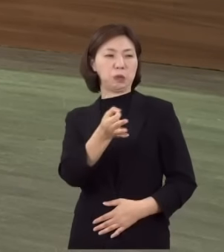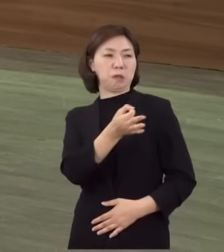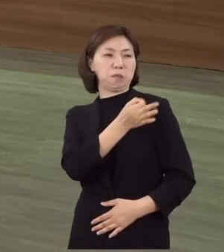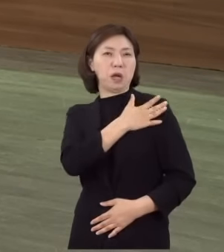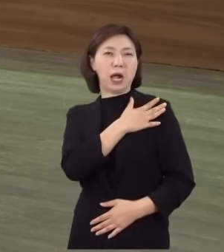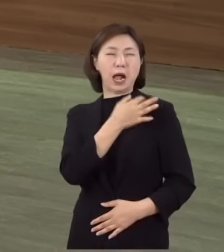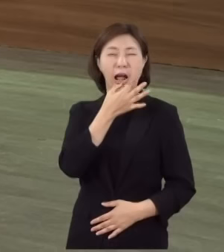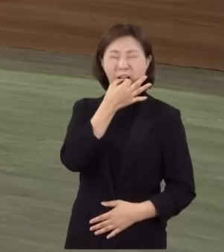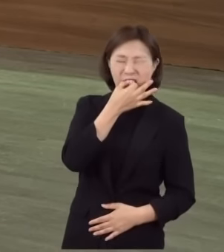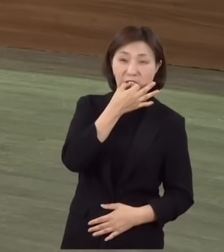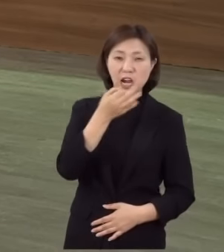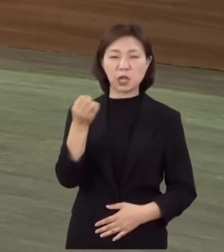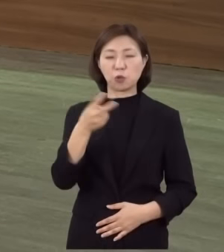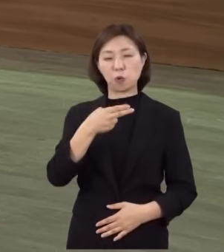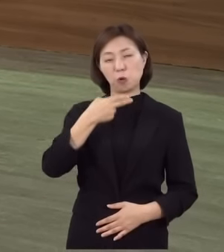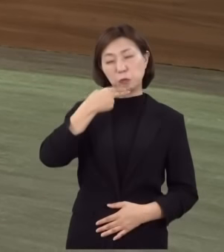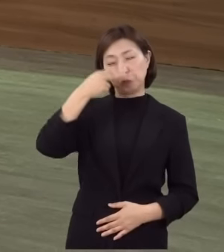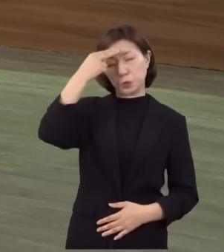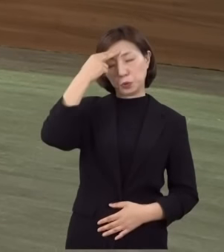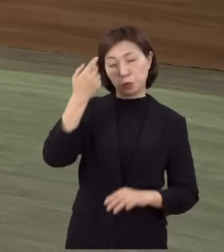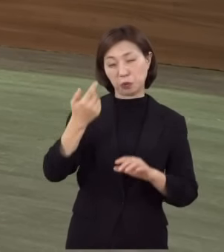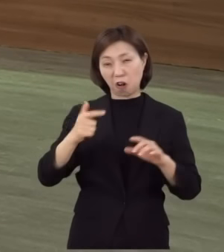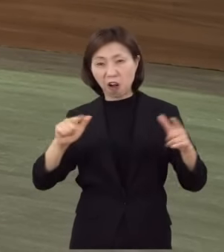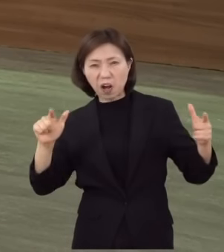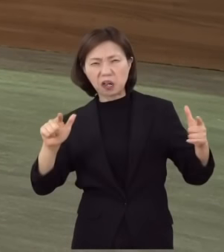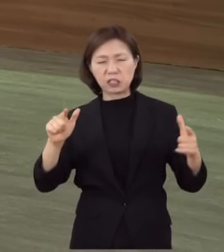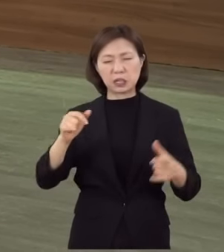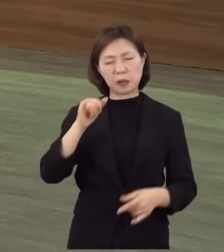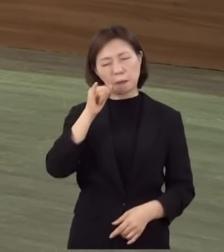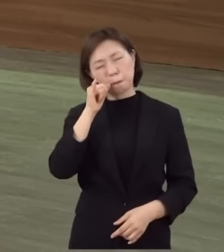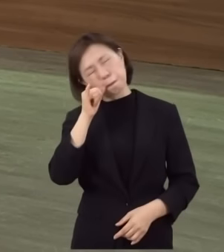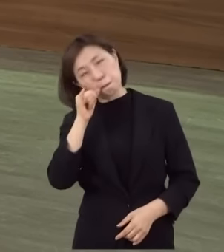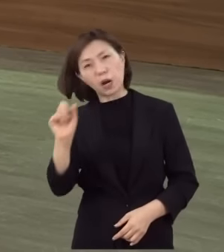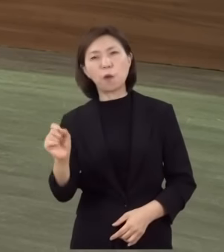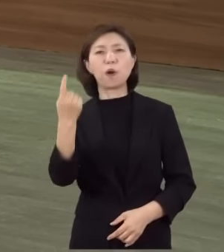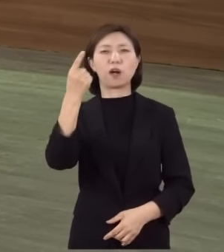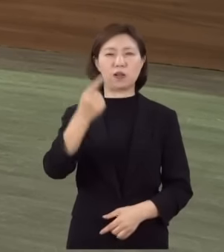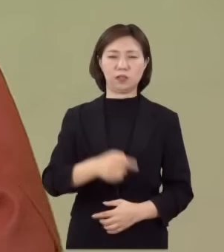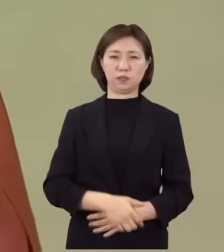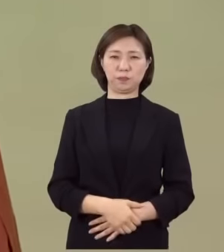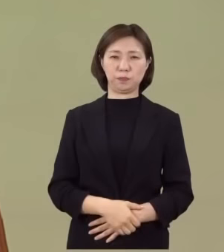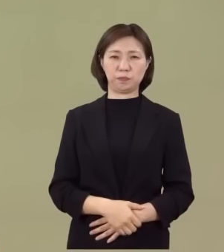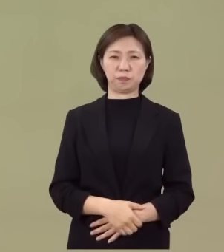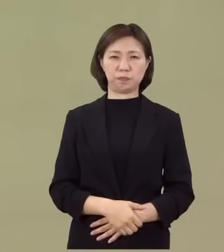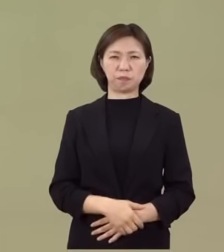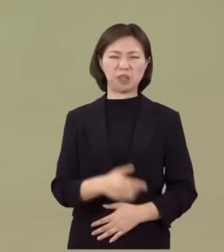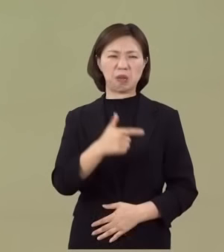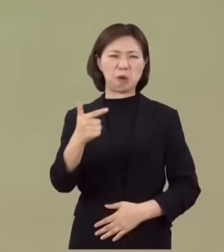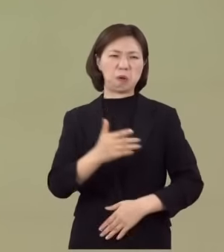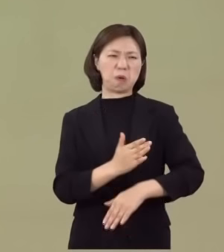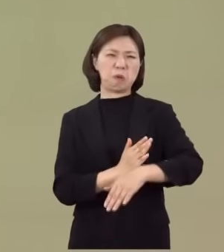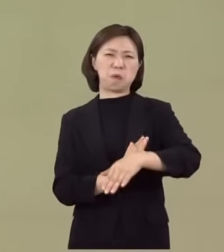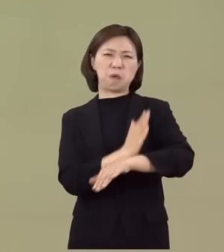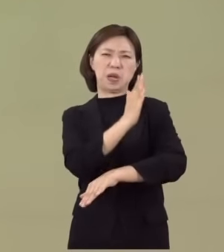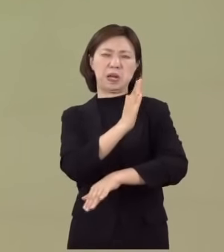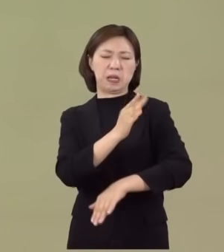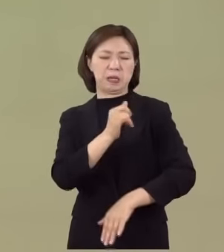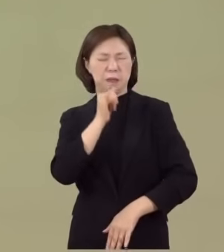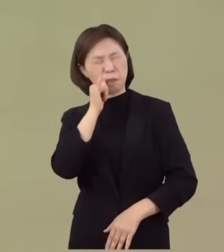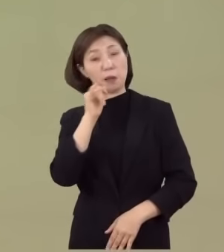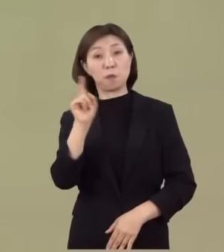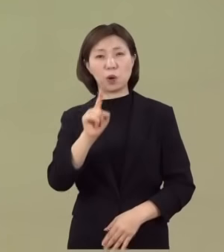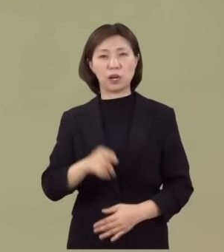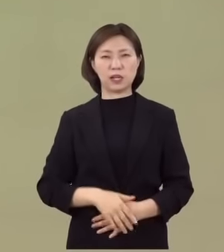명예 기호 등에 과도하게 빠져서 생깁니다 과도하게 마음을